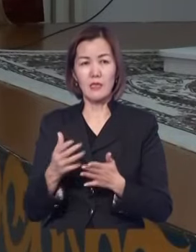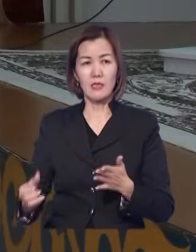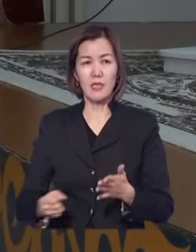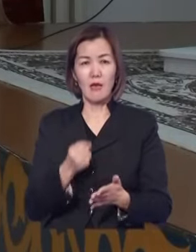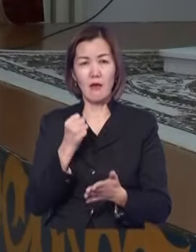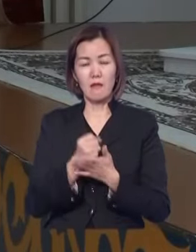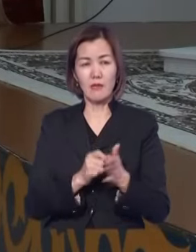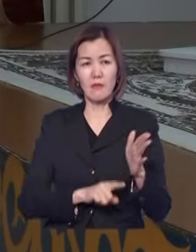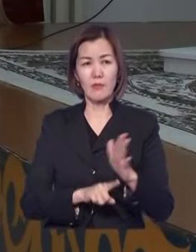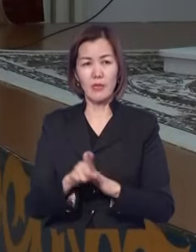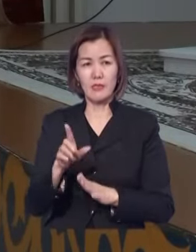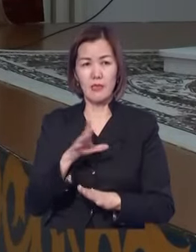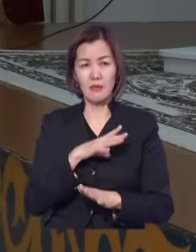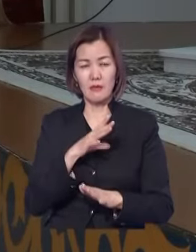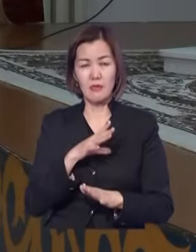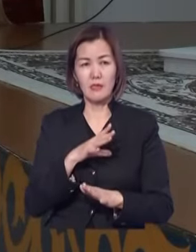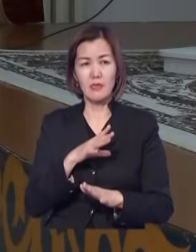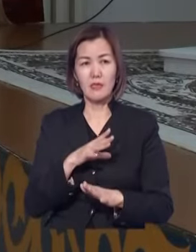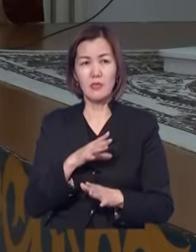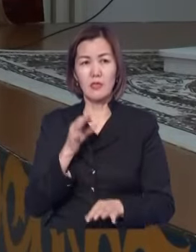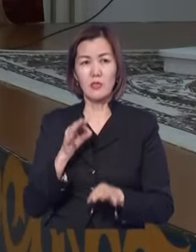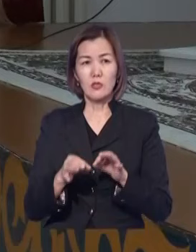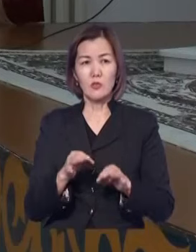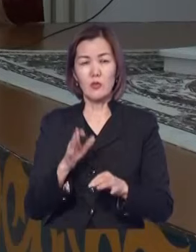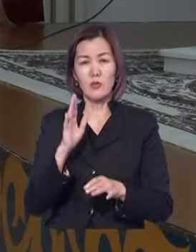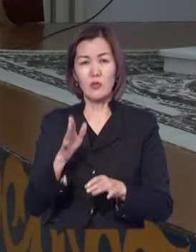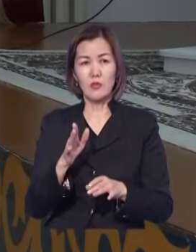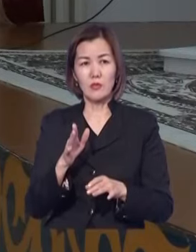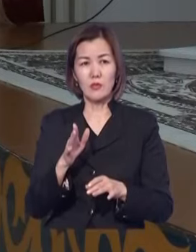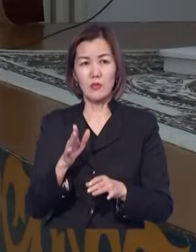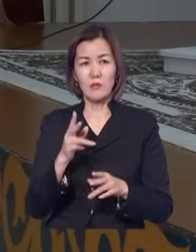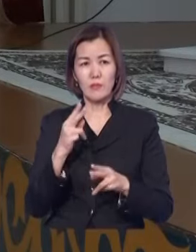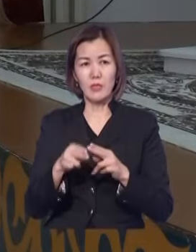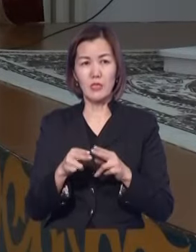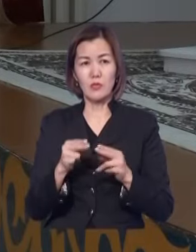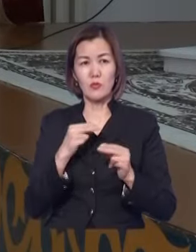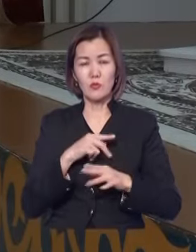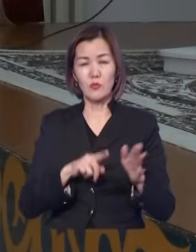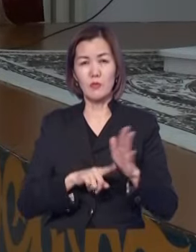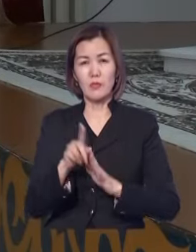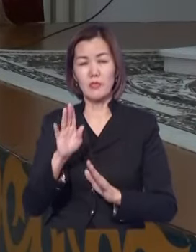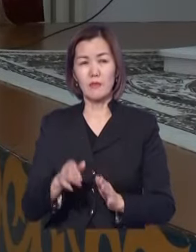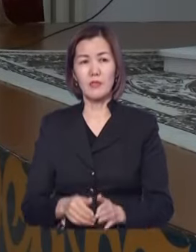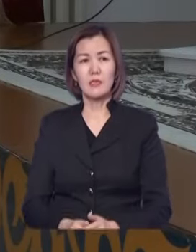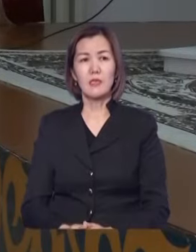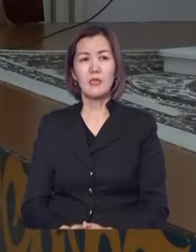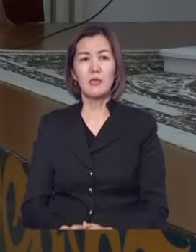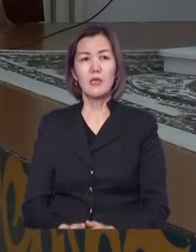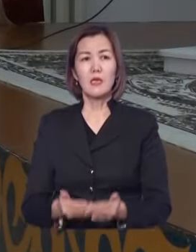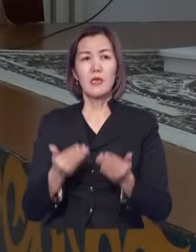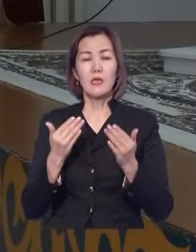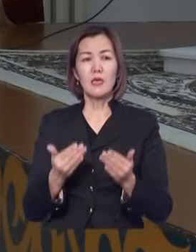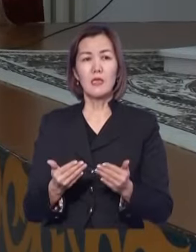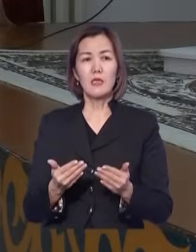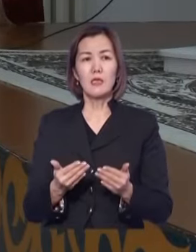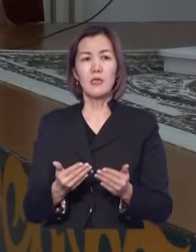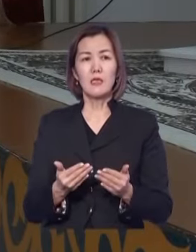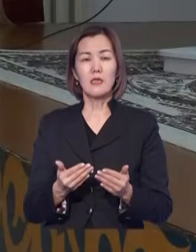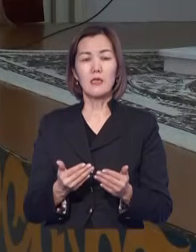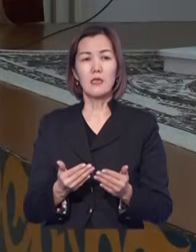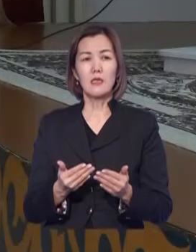іске қосылған, ол сот әлі алдымызда. Сол сот біткен соң құрылыс жұмыстарын бастаймыз. Ал енді бағанағы жол